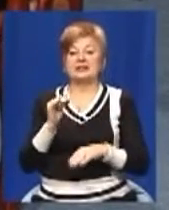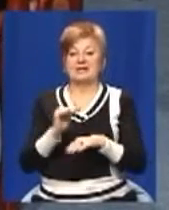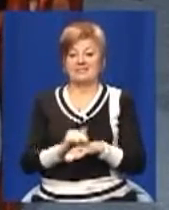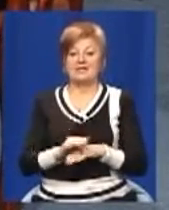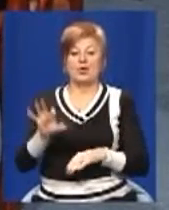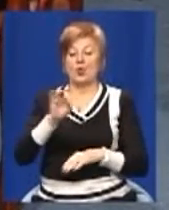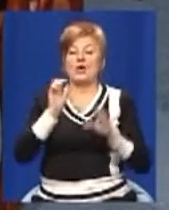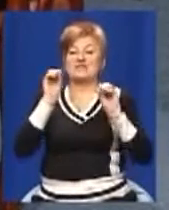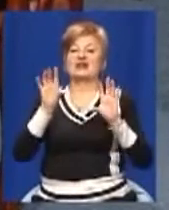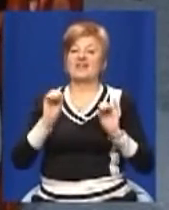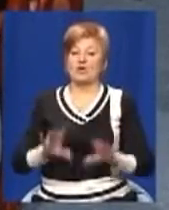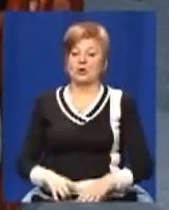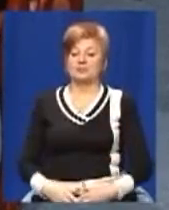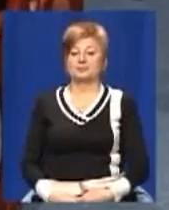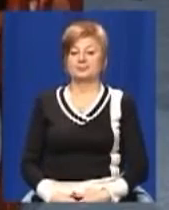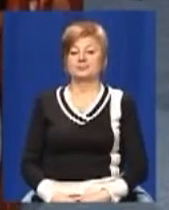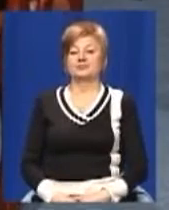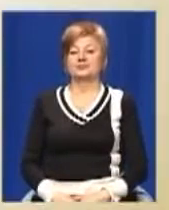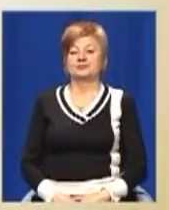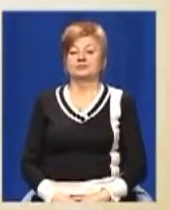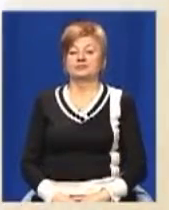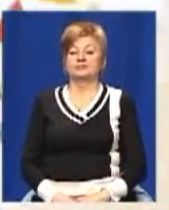фактів про світлофор.